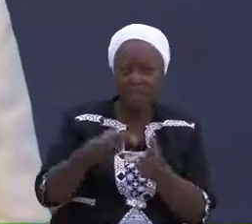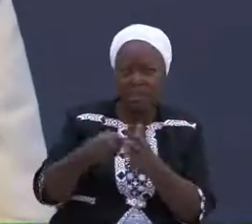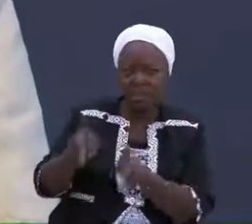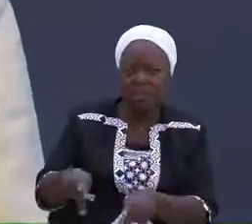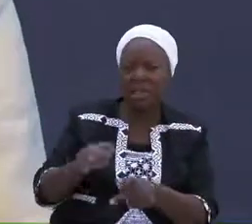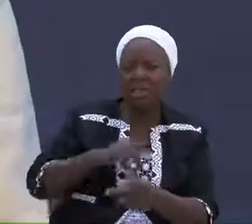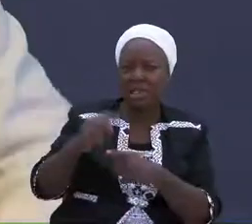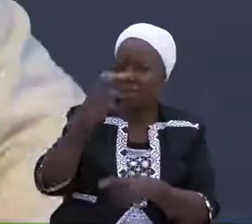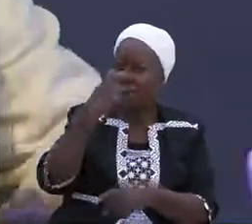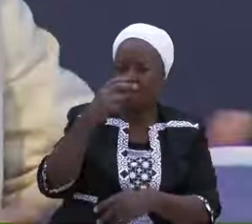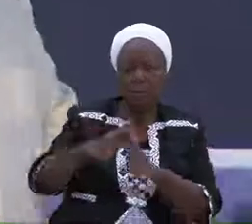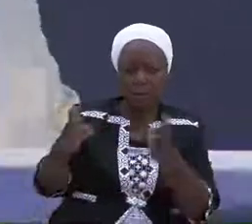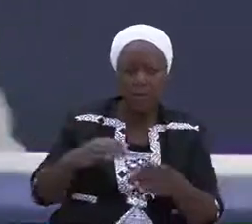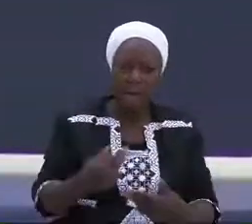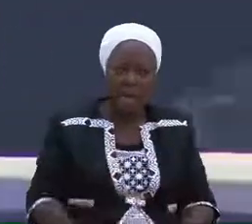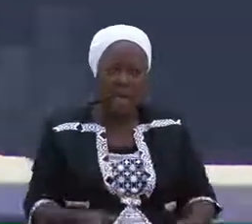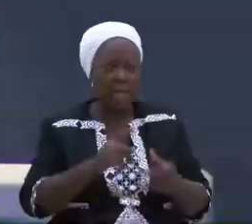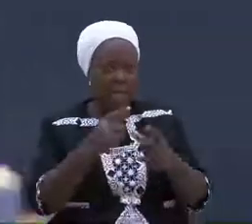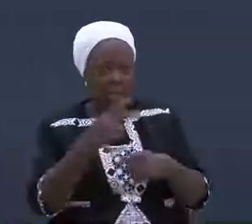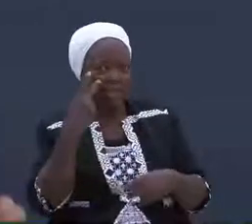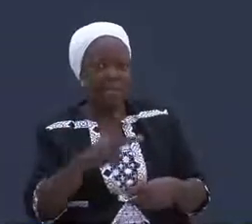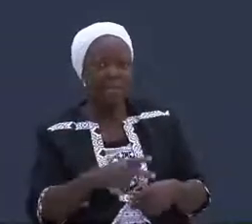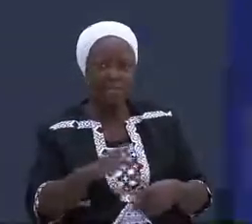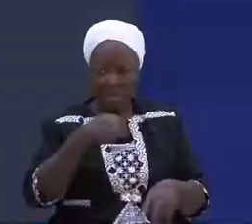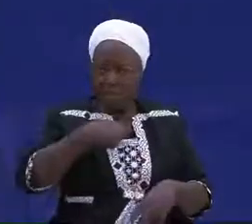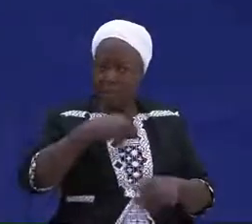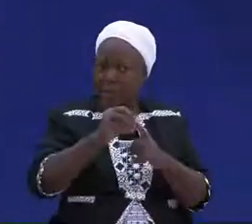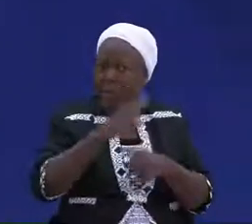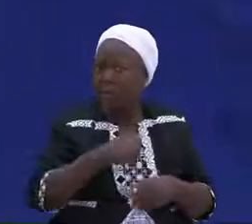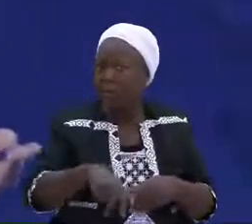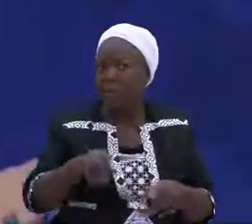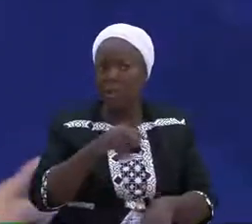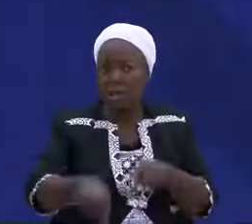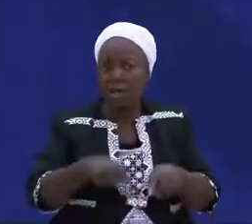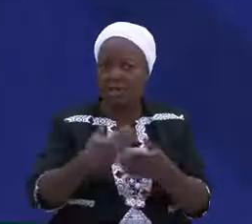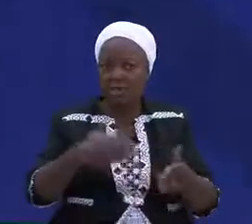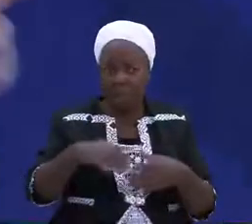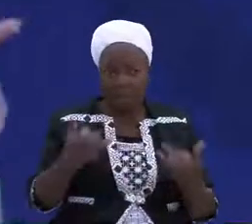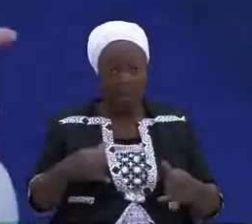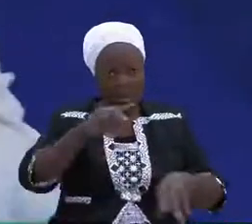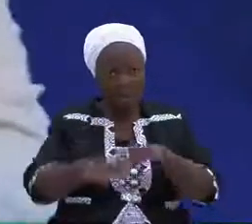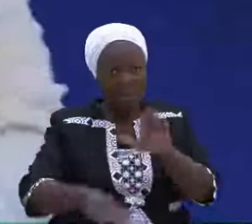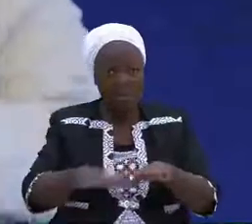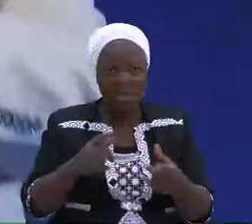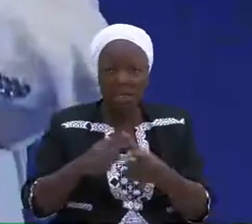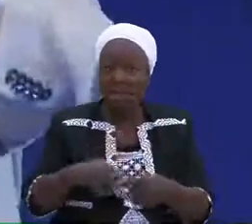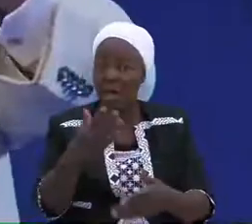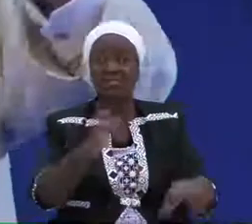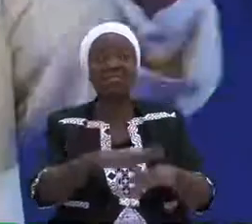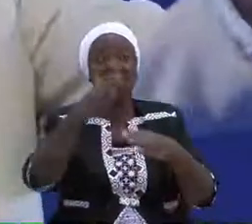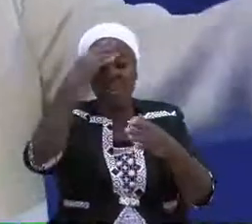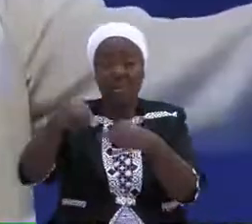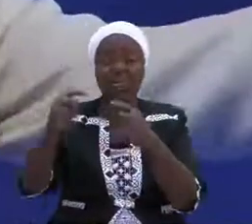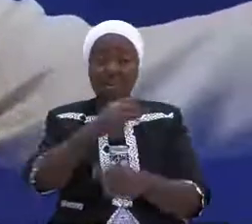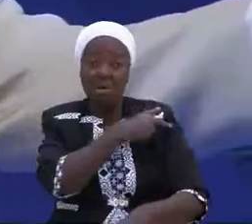de mes yeux avec son ôté, tu vois ça, moi aussi, j'étais paralytique, je peux marcher maintenant. L'autre disait, ah, laisse-moi examiner, j'irai